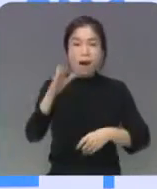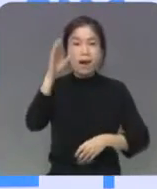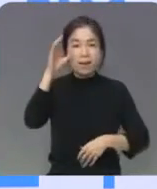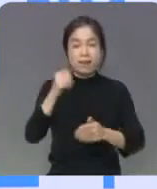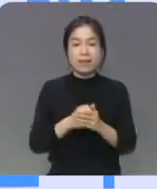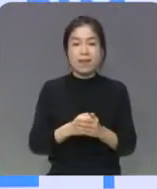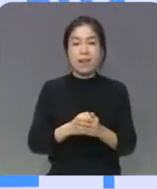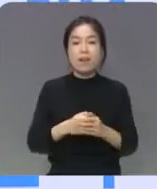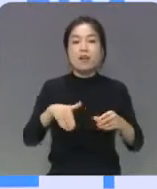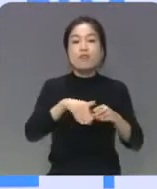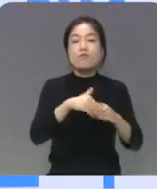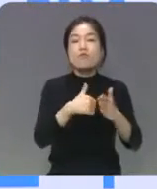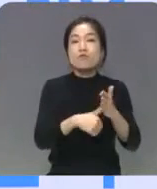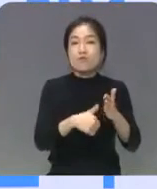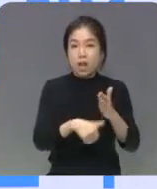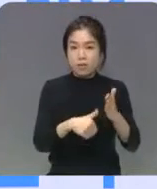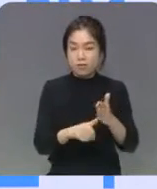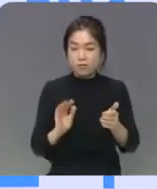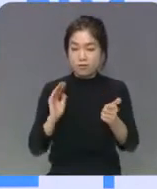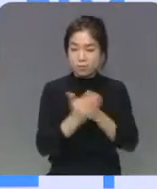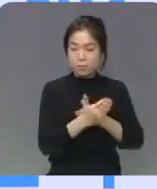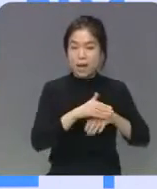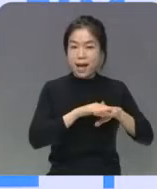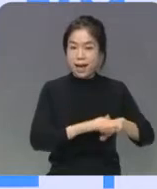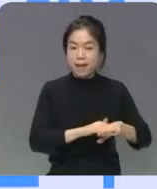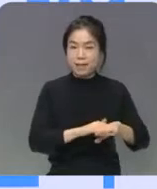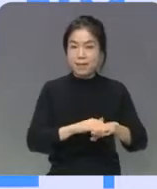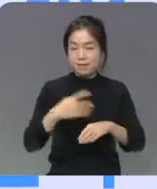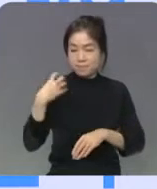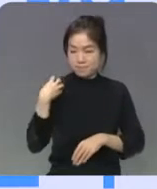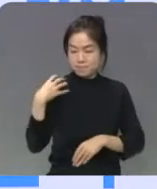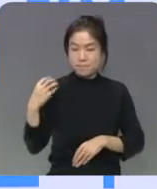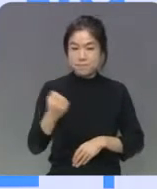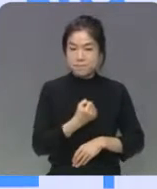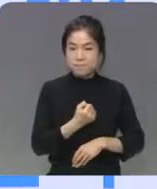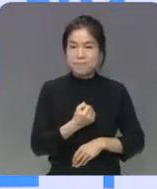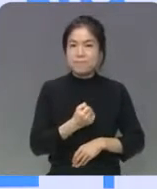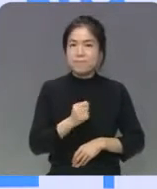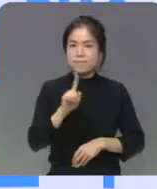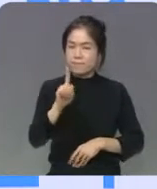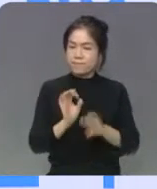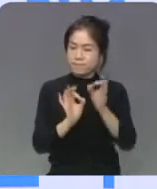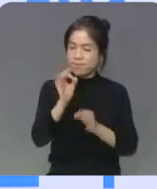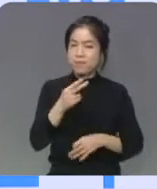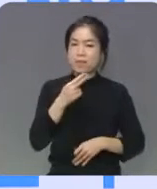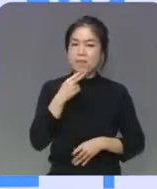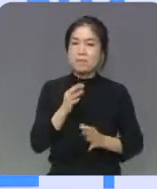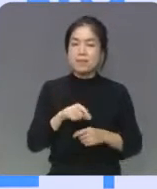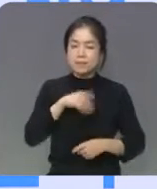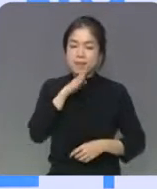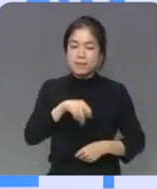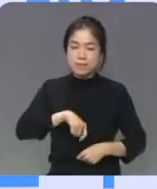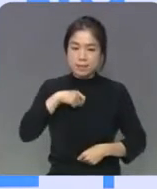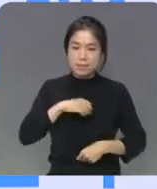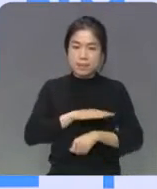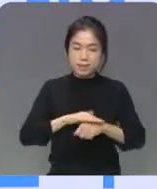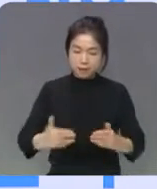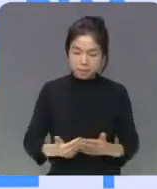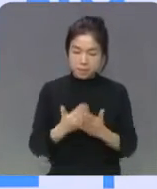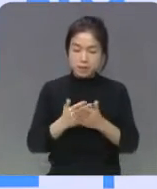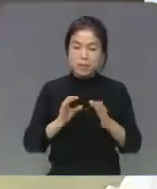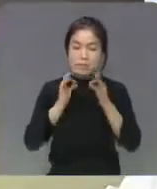저희가 문화유산은 찍힌다는 그런 사명감 가지고 저도 한점 흐트러짐 없이 그 진심으로 우리한테 잘 살릴 수 있도록